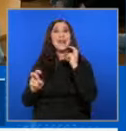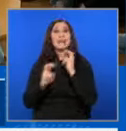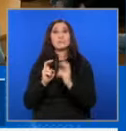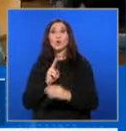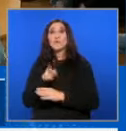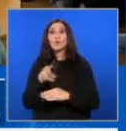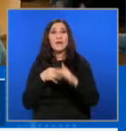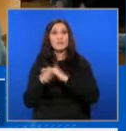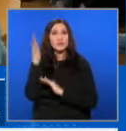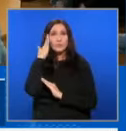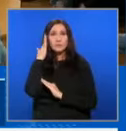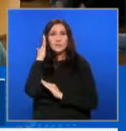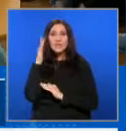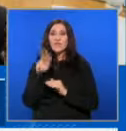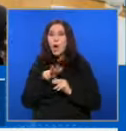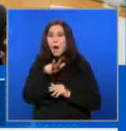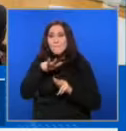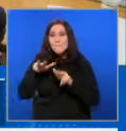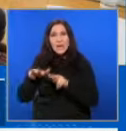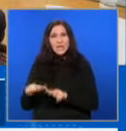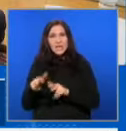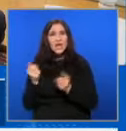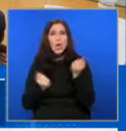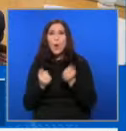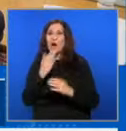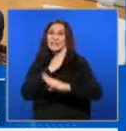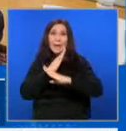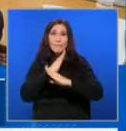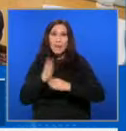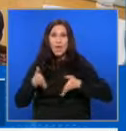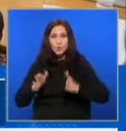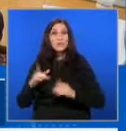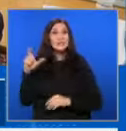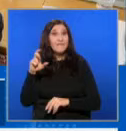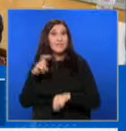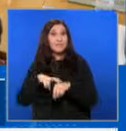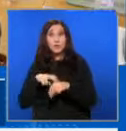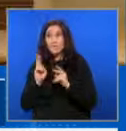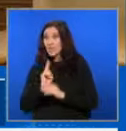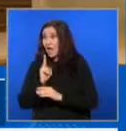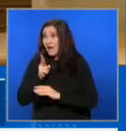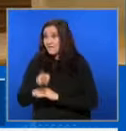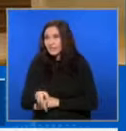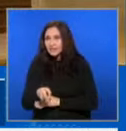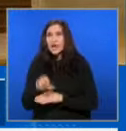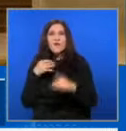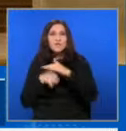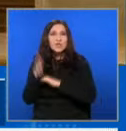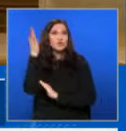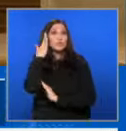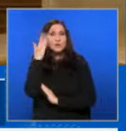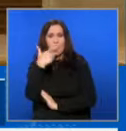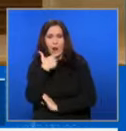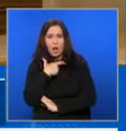Вътрешното министерство, паркирайки автомобила си в забранена улица, Стефан Димитров да влиза в Вътрешното